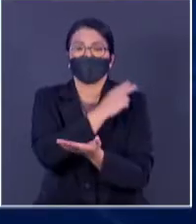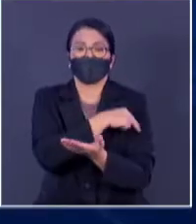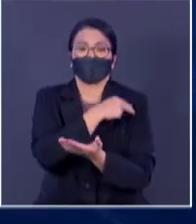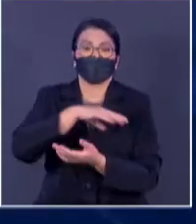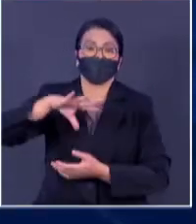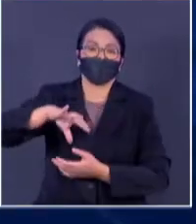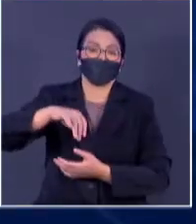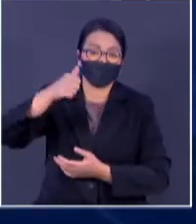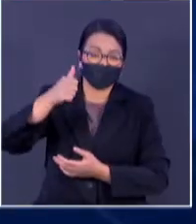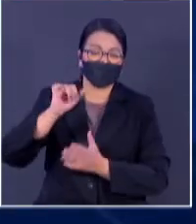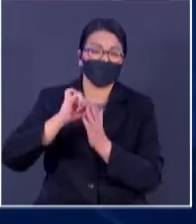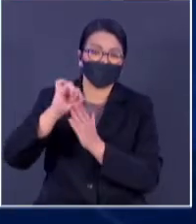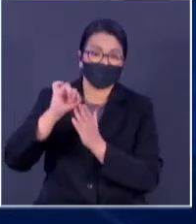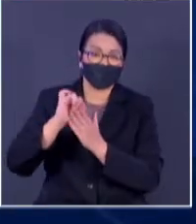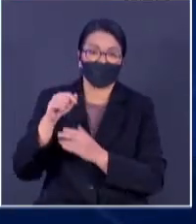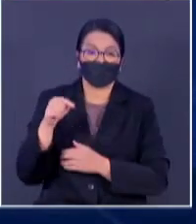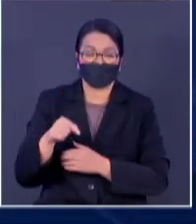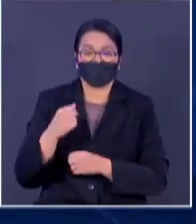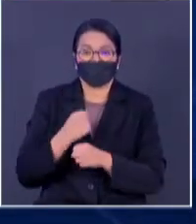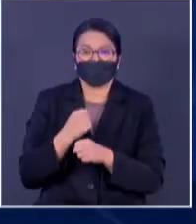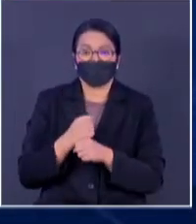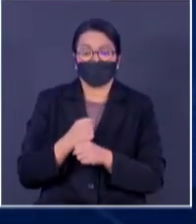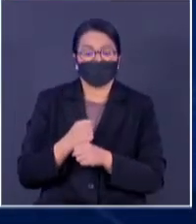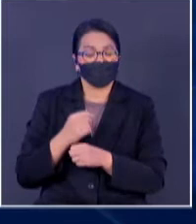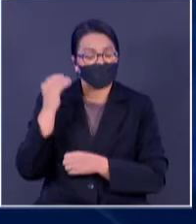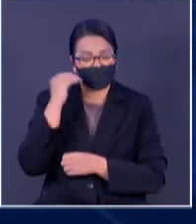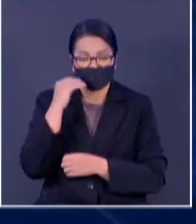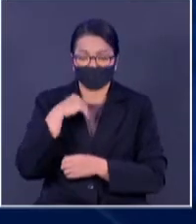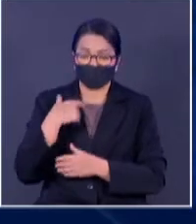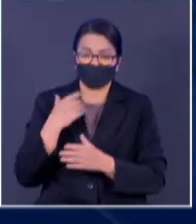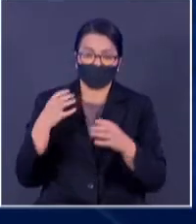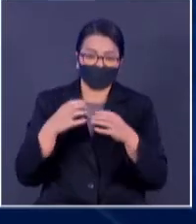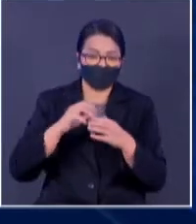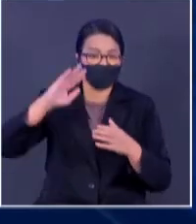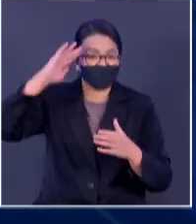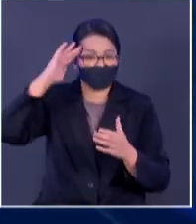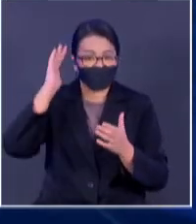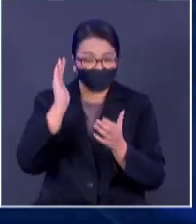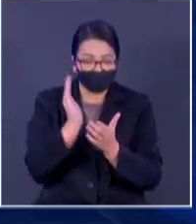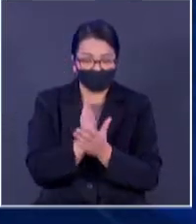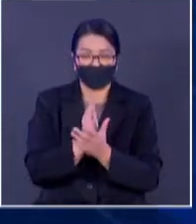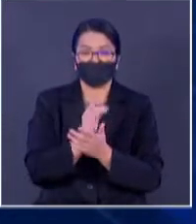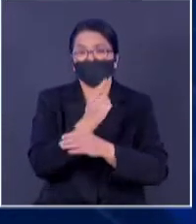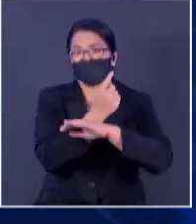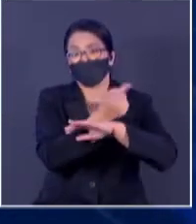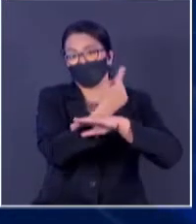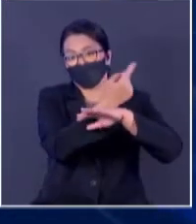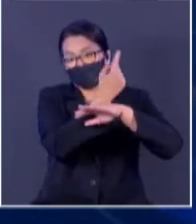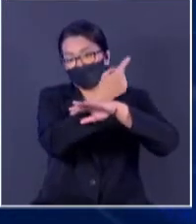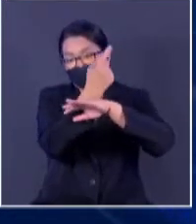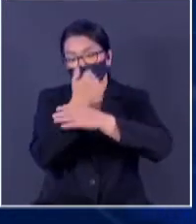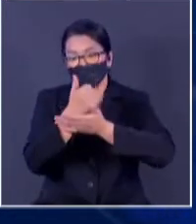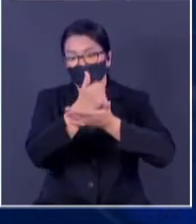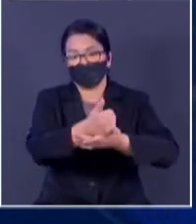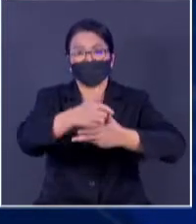ดเชียงใหม่เมื่อวานนี้นับเป็นภารกิจปิดทองหลังพระที่เหล่านักบินตำรวจมีความภาคภูมิใจทุกครั้งเมื่อขึ้นบินช่วยเหลือพี่น้อง